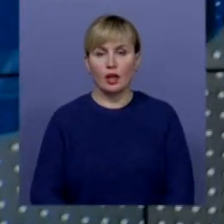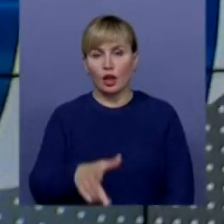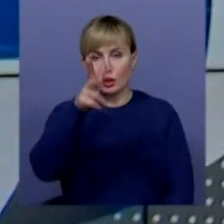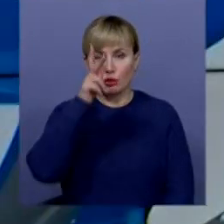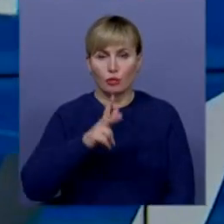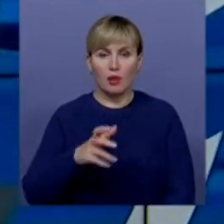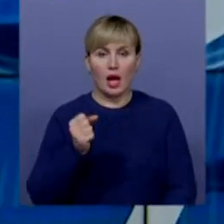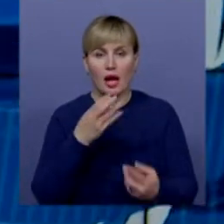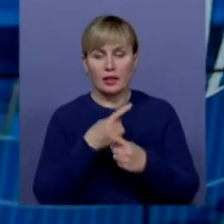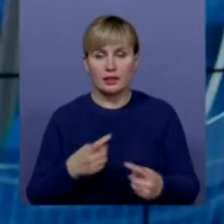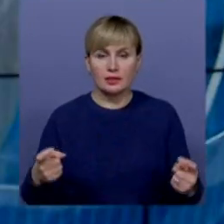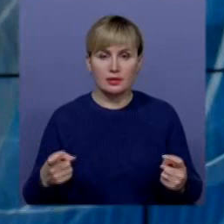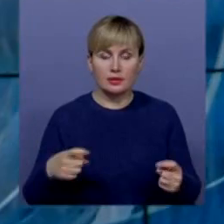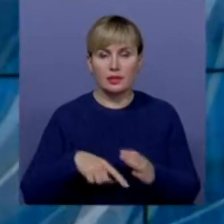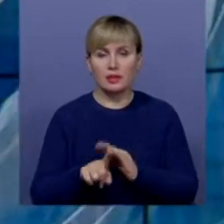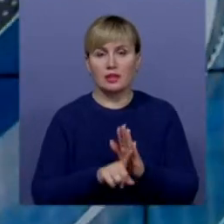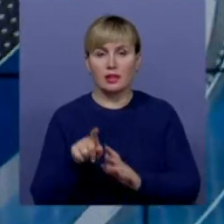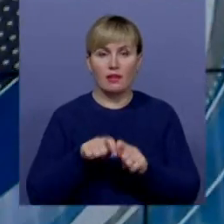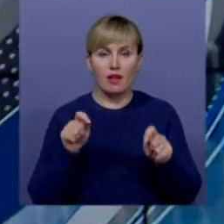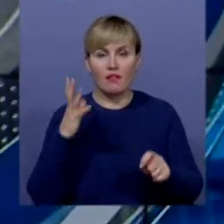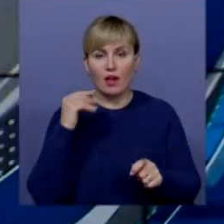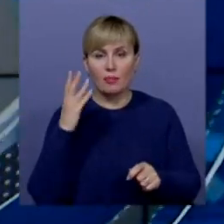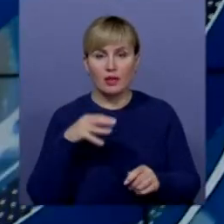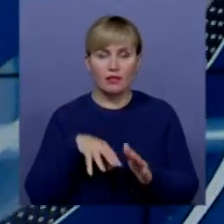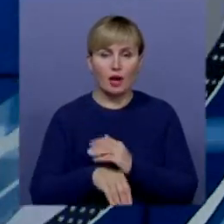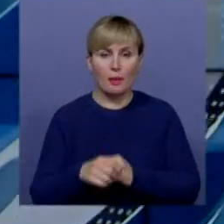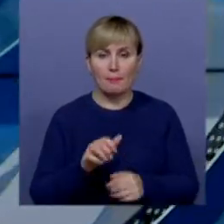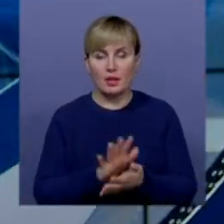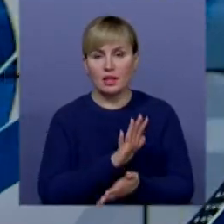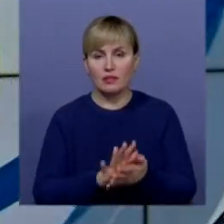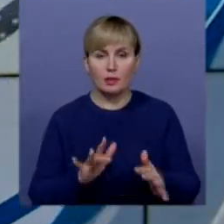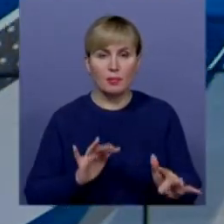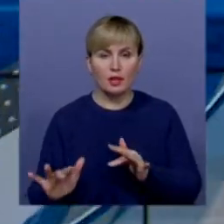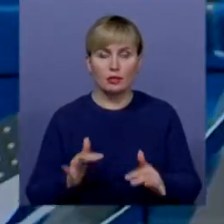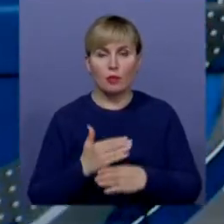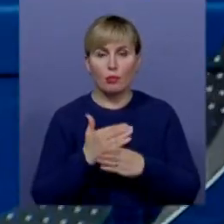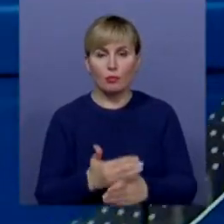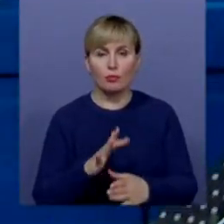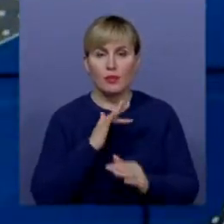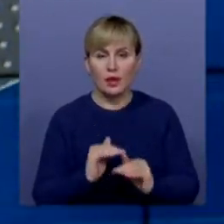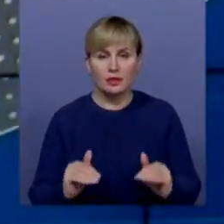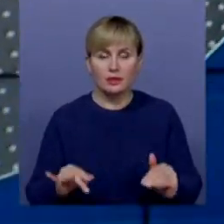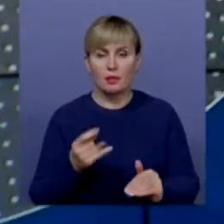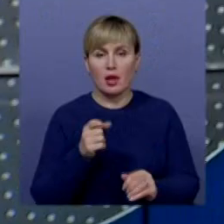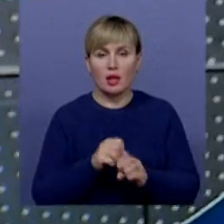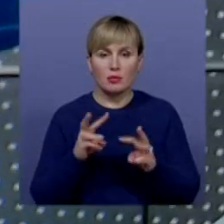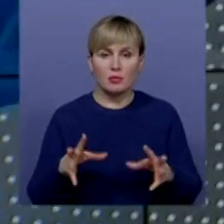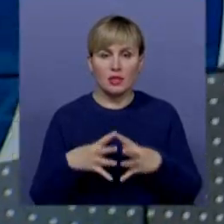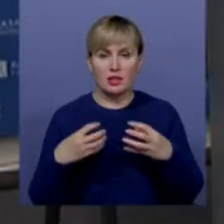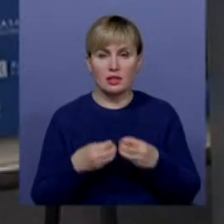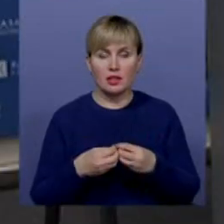Трехмесячная акция «Аналар Кюктеме» стартовала в Алматы. В рамках благотворительного мероприятия помощь окажут многодетным и малообеспеченным